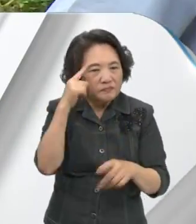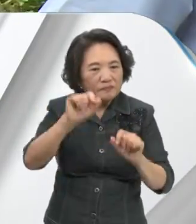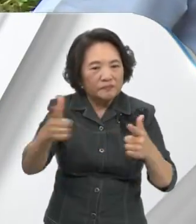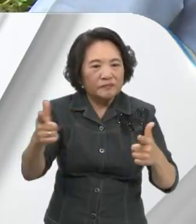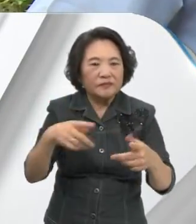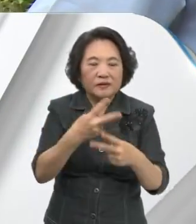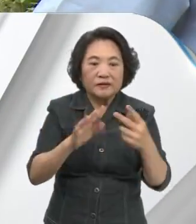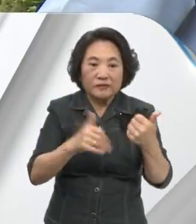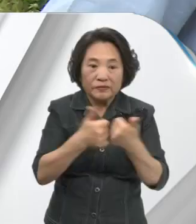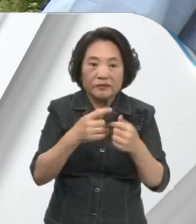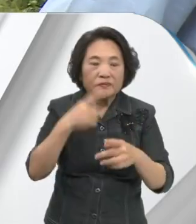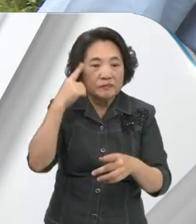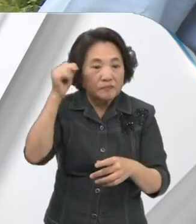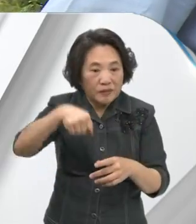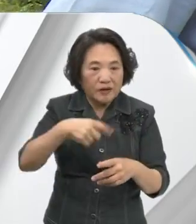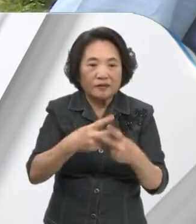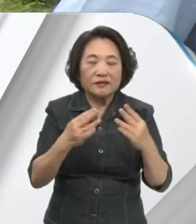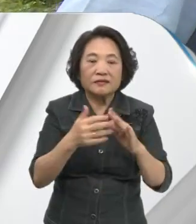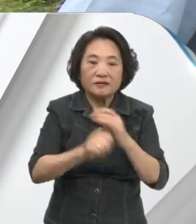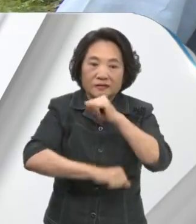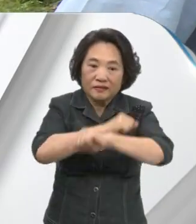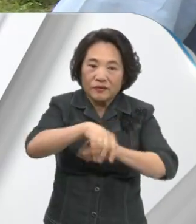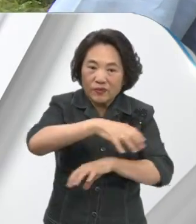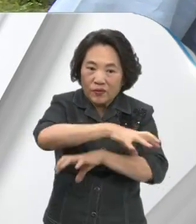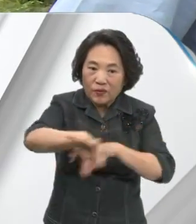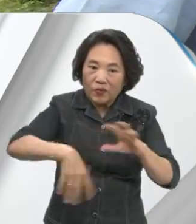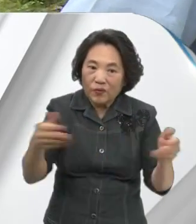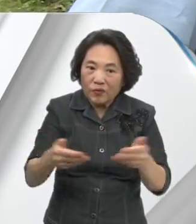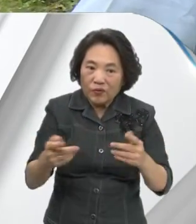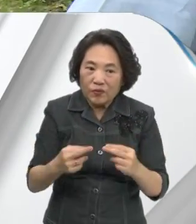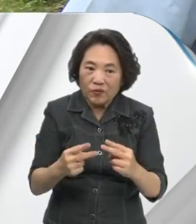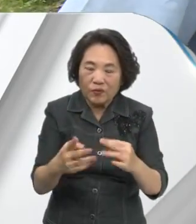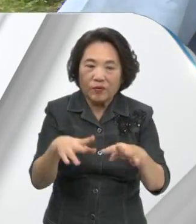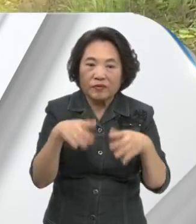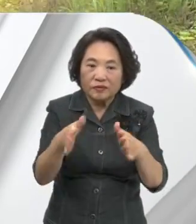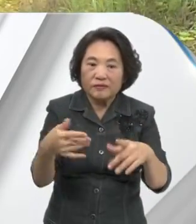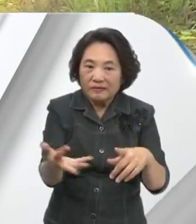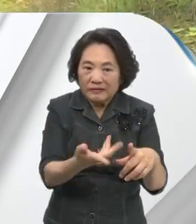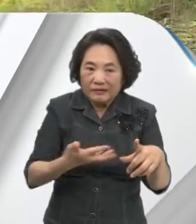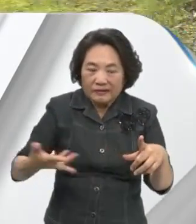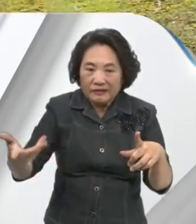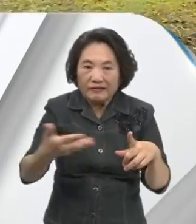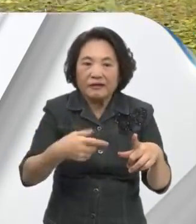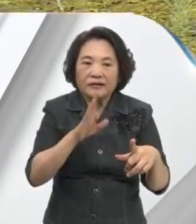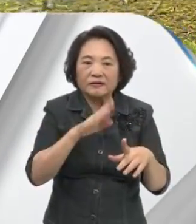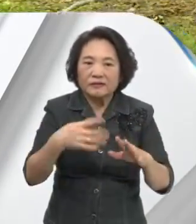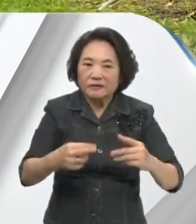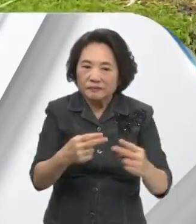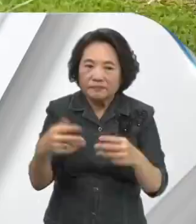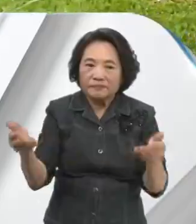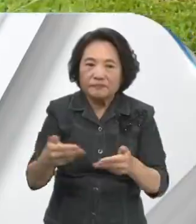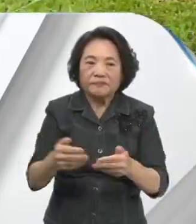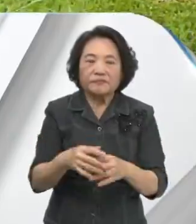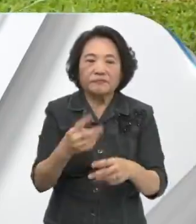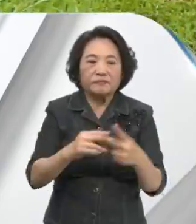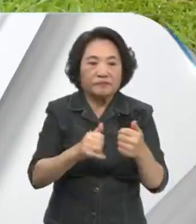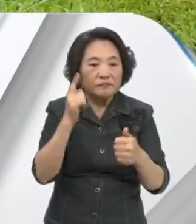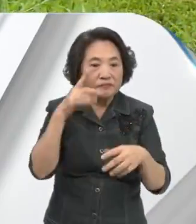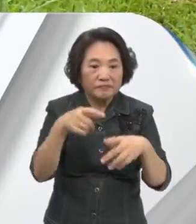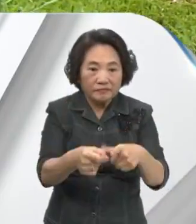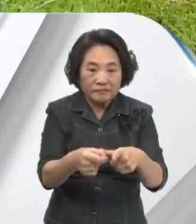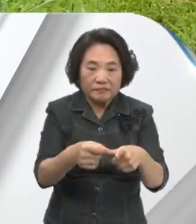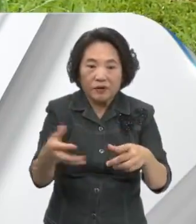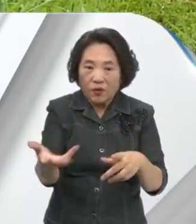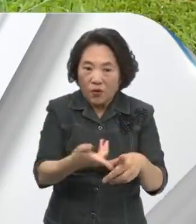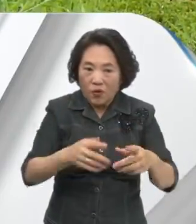合肥非美县同意透过合装生态环境养草计划，整理太河村嘅贡笔塘。合肥非因为贡笔塘恢